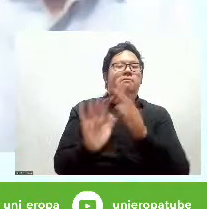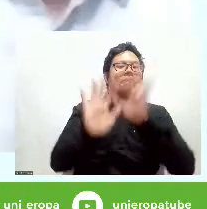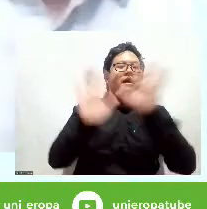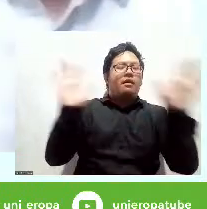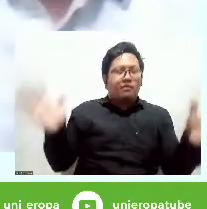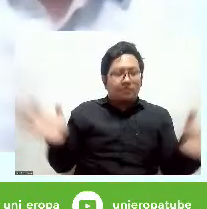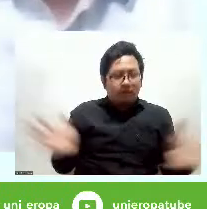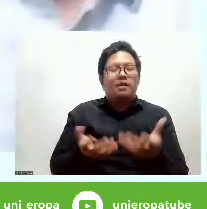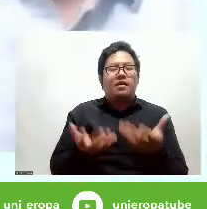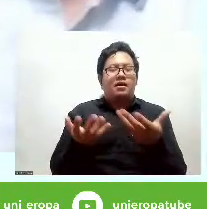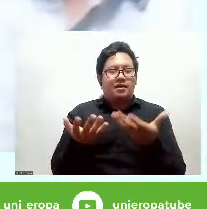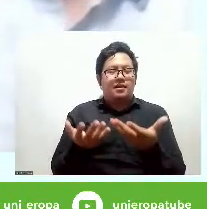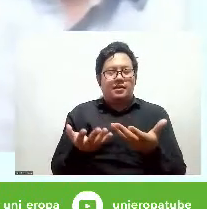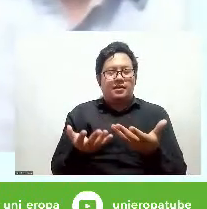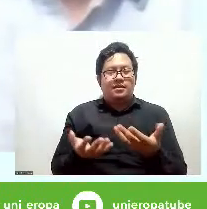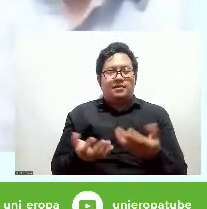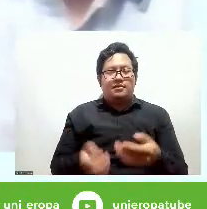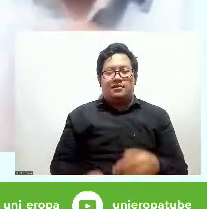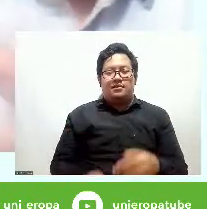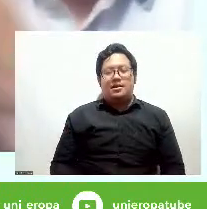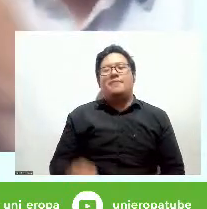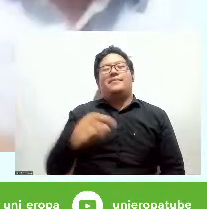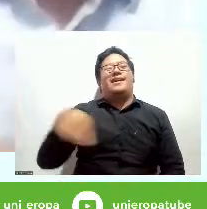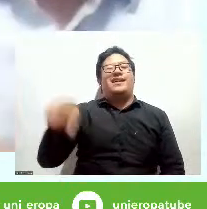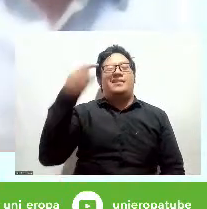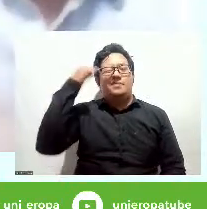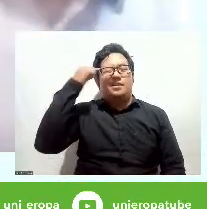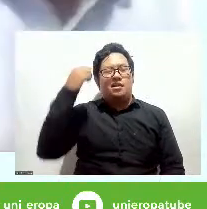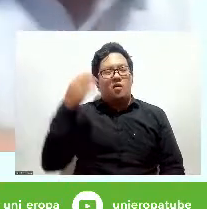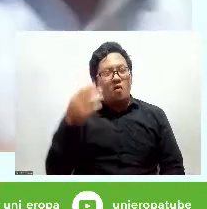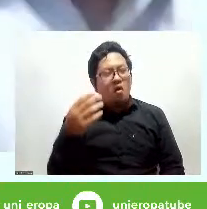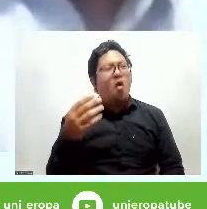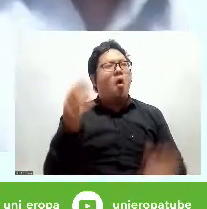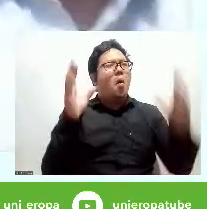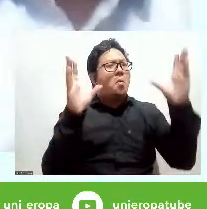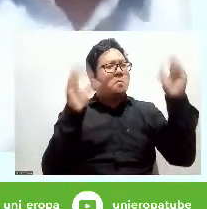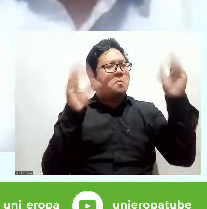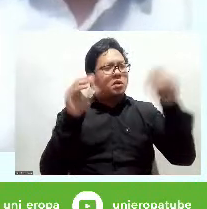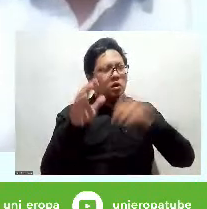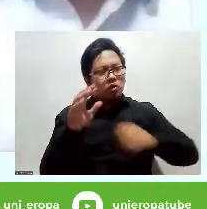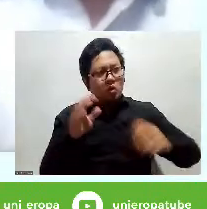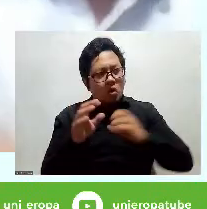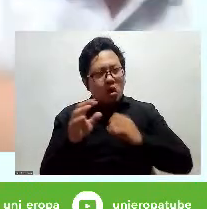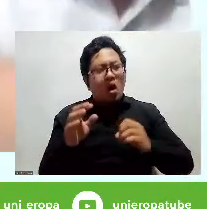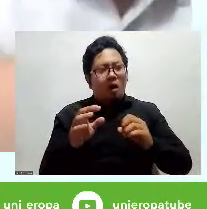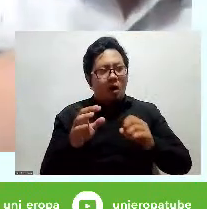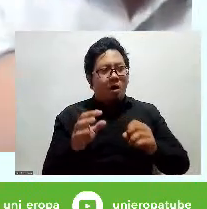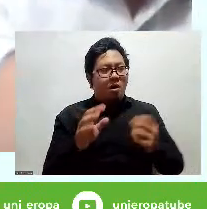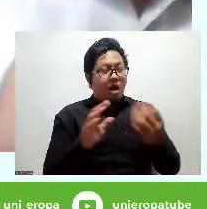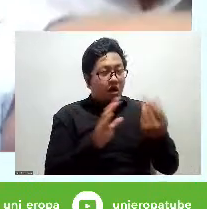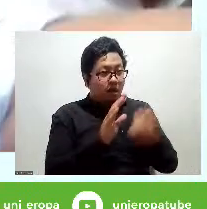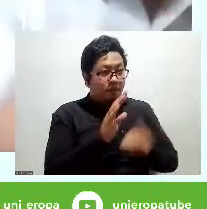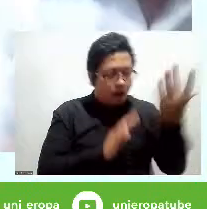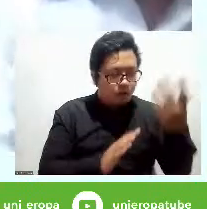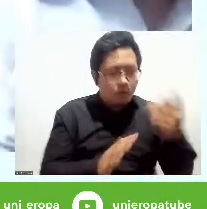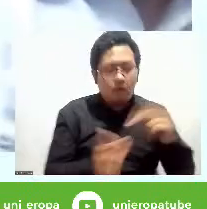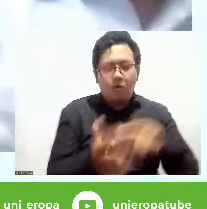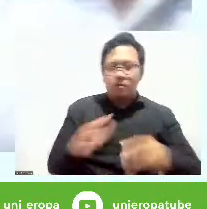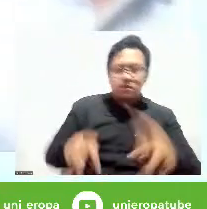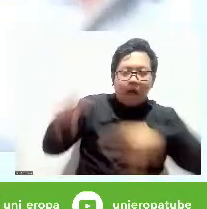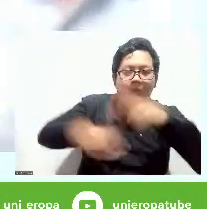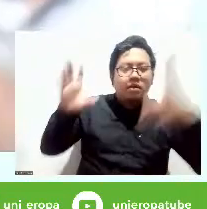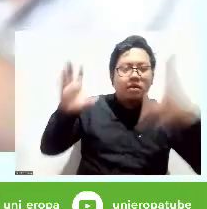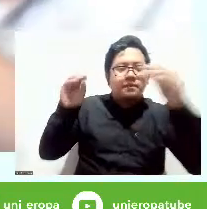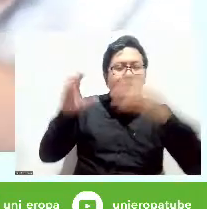mereka sangat pragmatis ikan kepiting telurnya lebih harganya dia akan tangkap semua fitur Sekarang semua kepiting bertelur itu